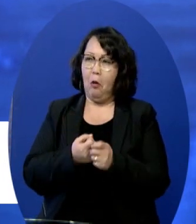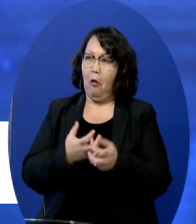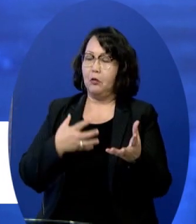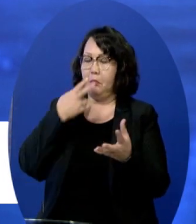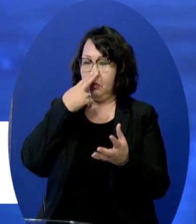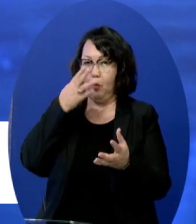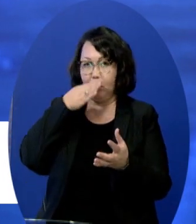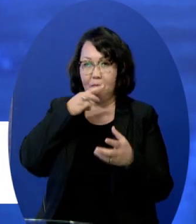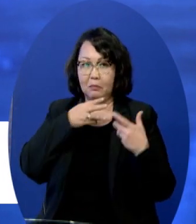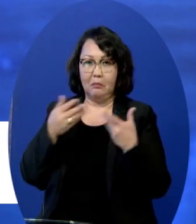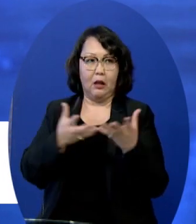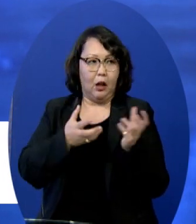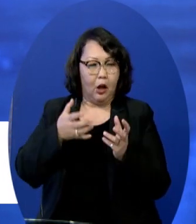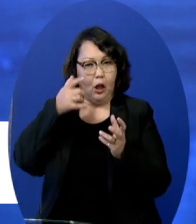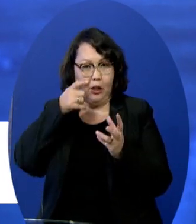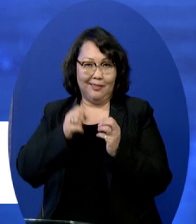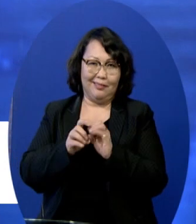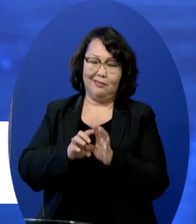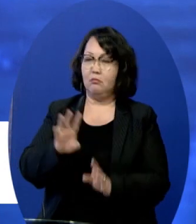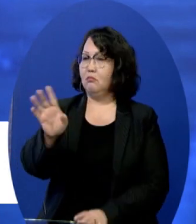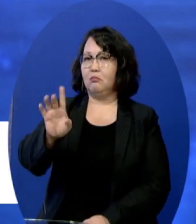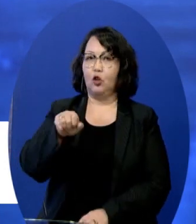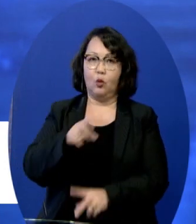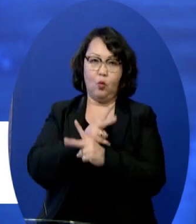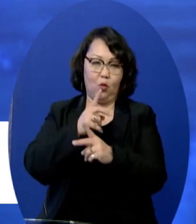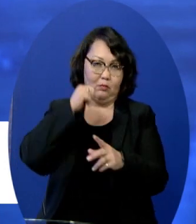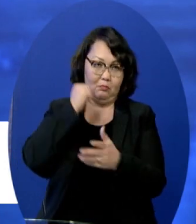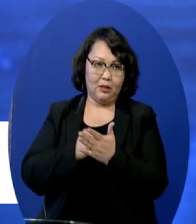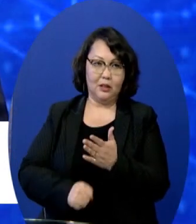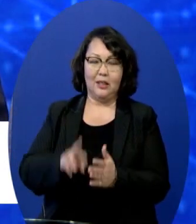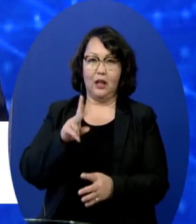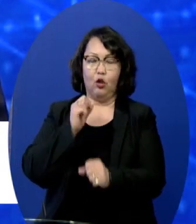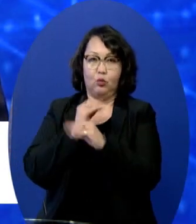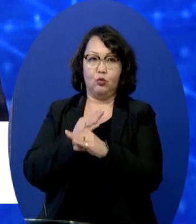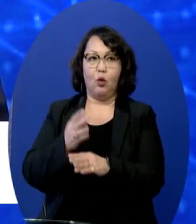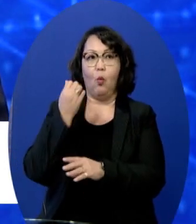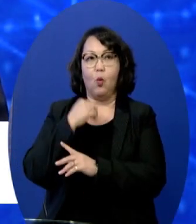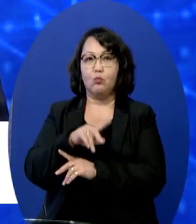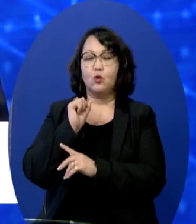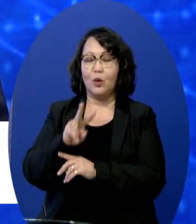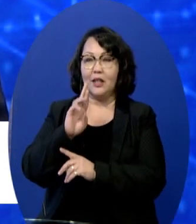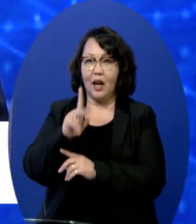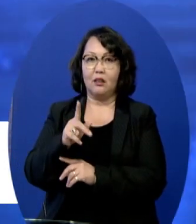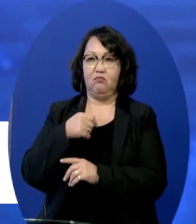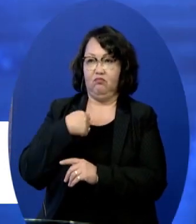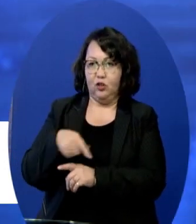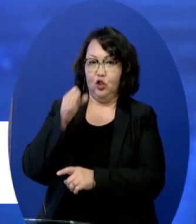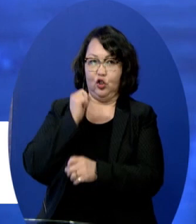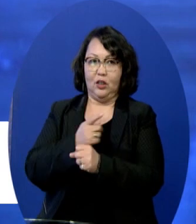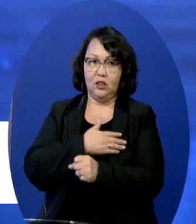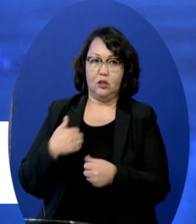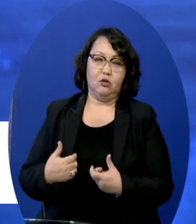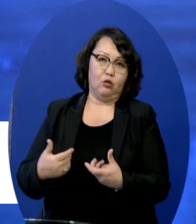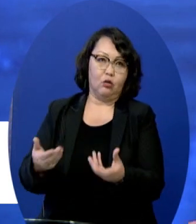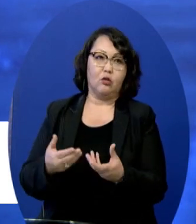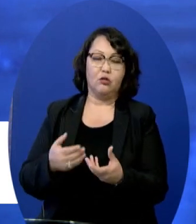толгоо хууль батлагдсанараа бол энэ тал дээр бас оновчтой яг нөгөө татаас маань урамшуул маань эзэнтэй хүрэхэд бас тодорхой хэмжээний дэмжлэг